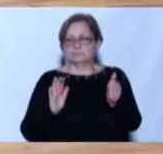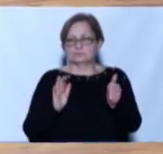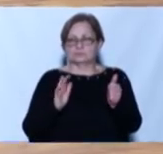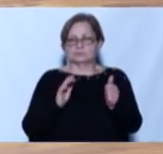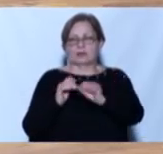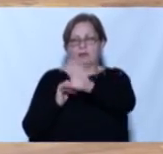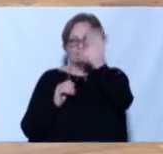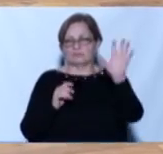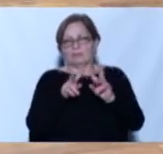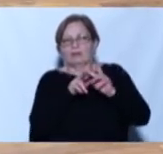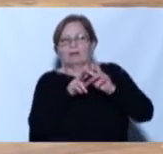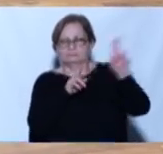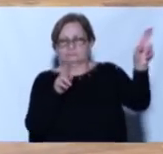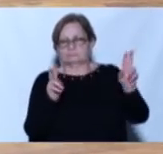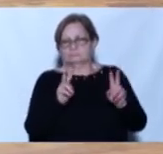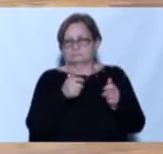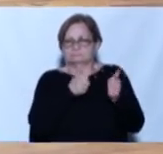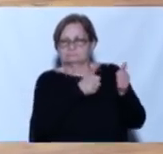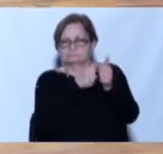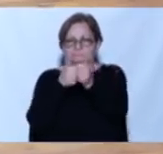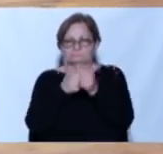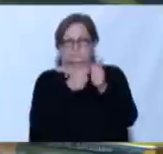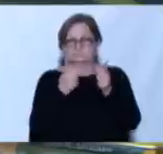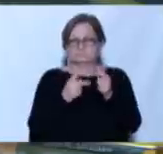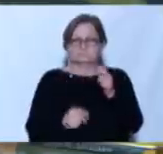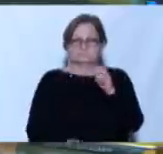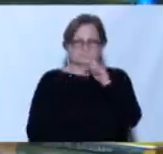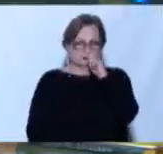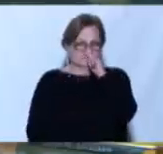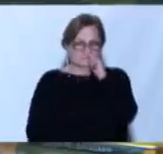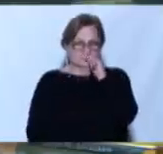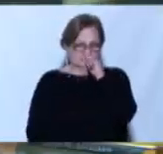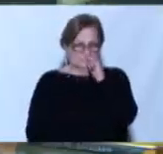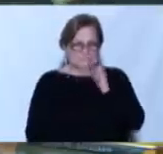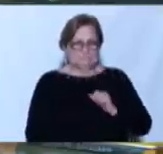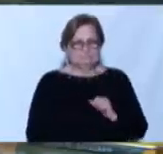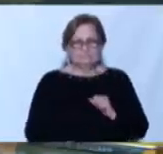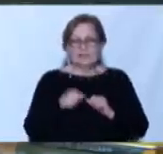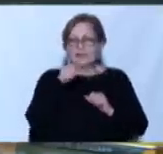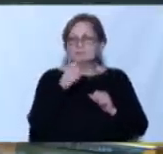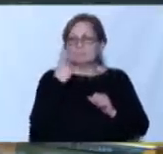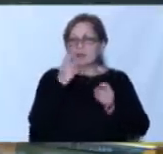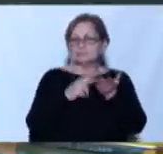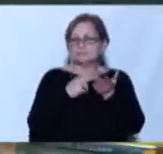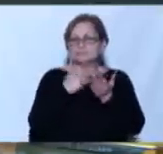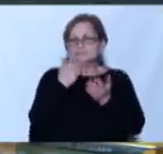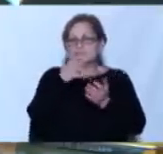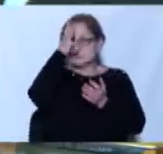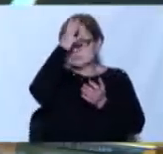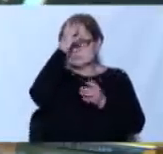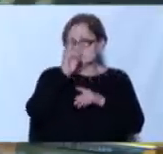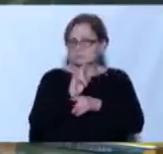არ ჩამორჩენოდა ევროპას და ეს საზრისი ქონოდა. ამიტომ მხოლოდ ეს არ არის მხოლოდ სიბრძნე სიცრუისა, რაც მან დაწერა.